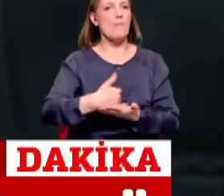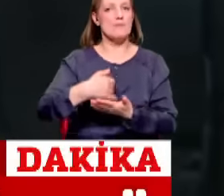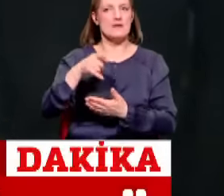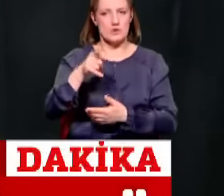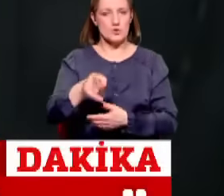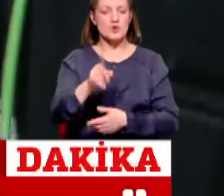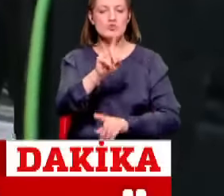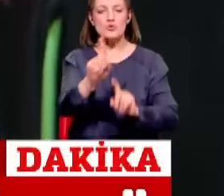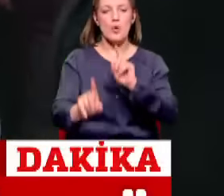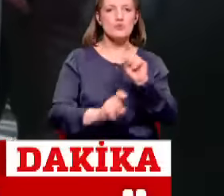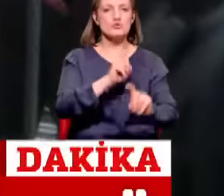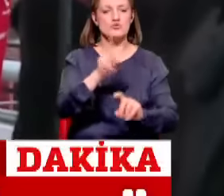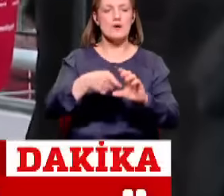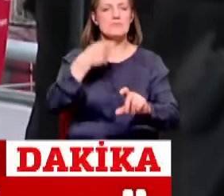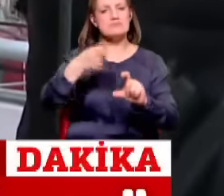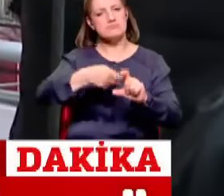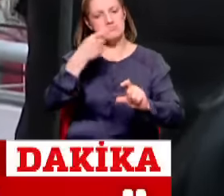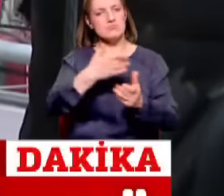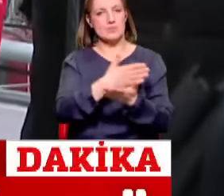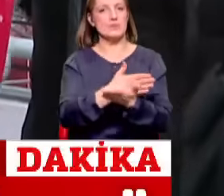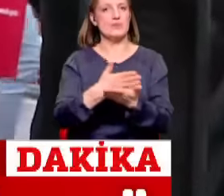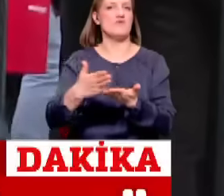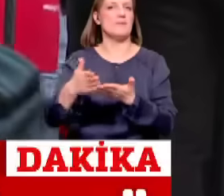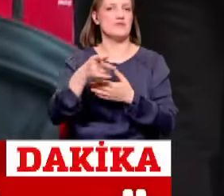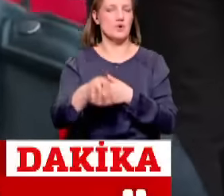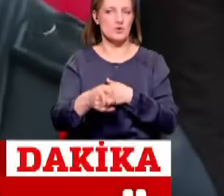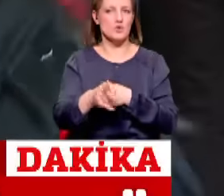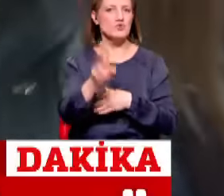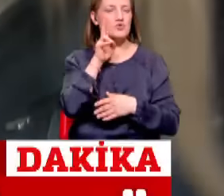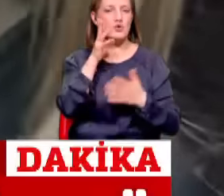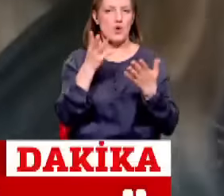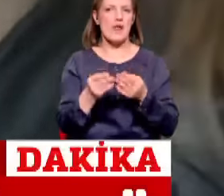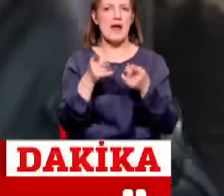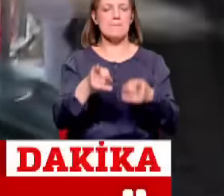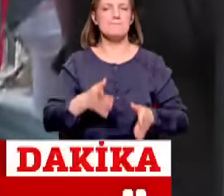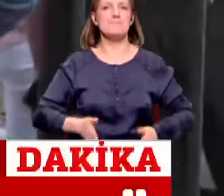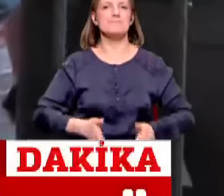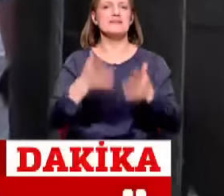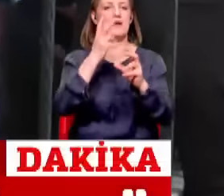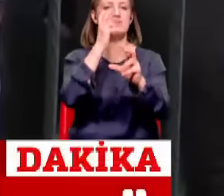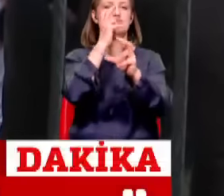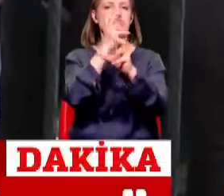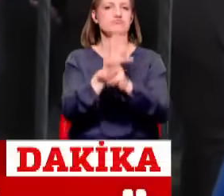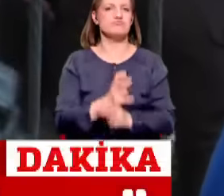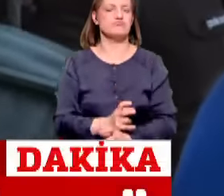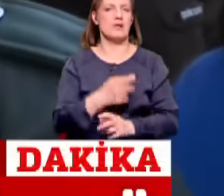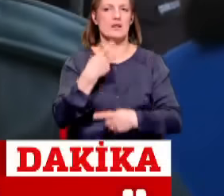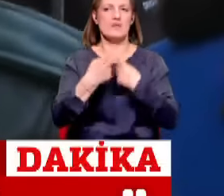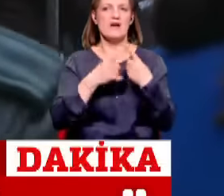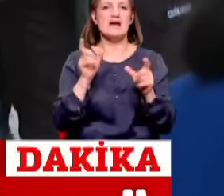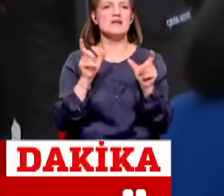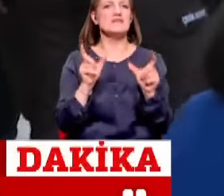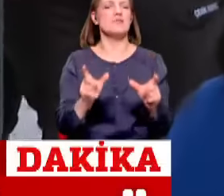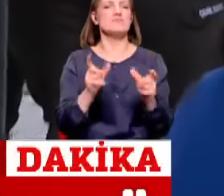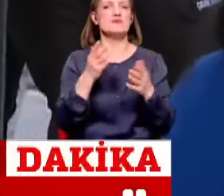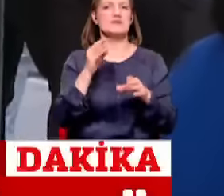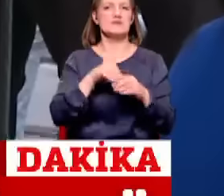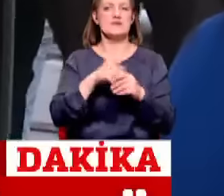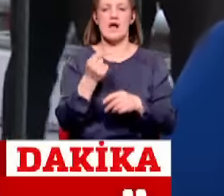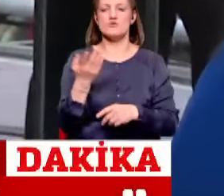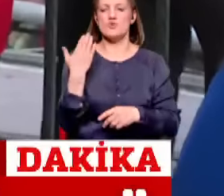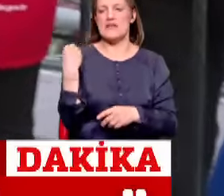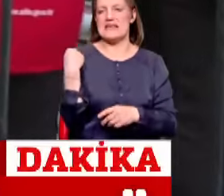toplanıyor. Soruşturma da bir yandan devam ediyor. Son olarak da binanın boşaltıldığı iddiaları vardı tedbiren, ancak az önce